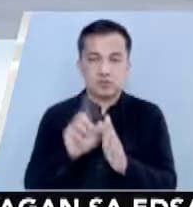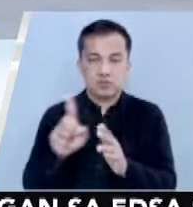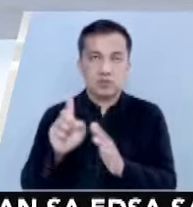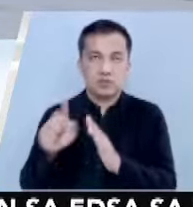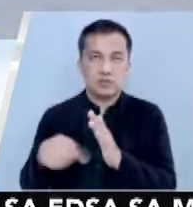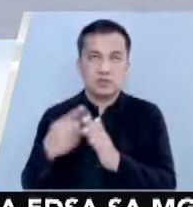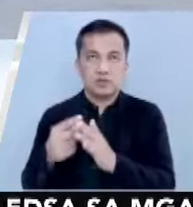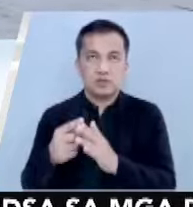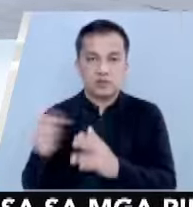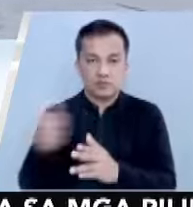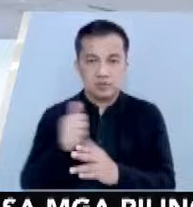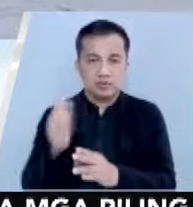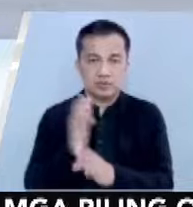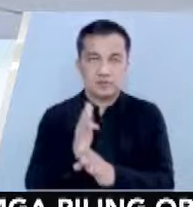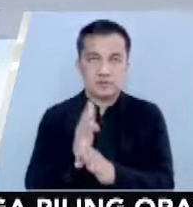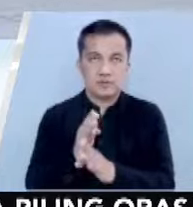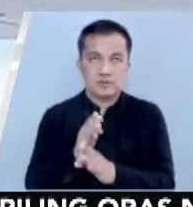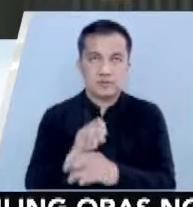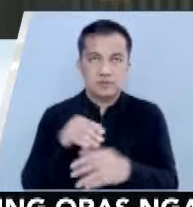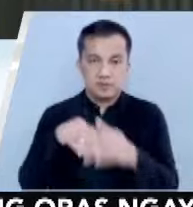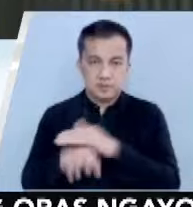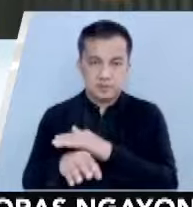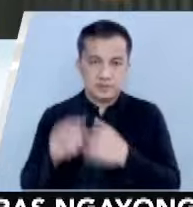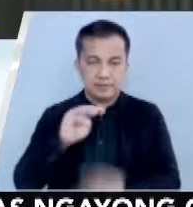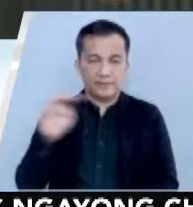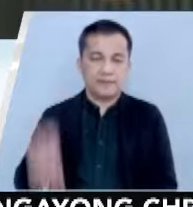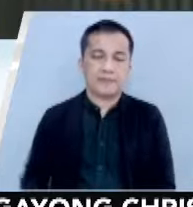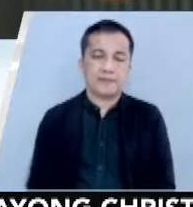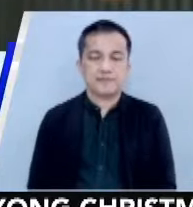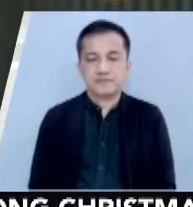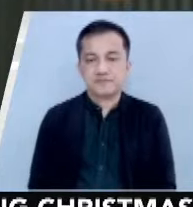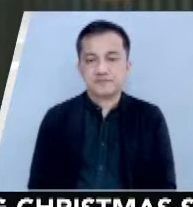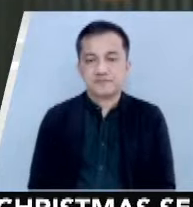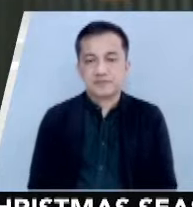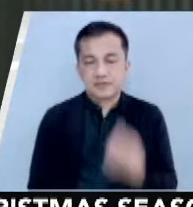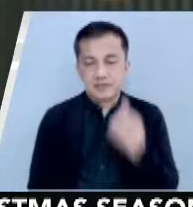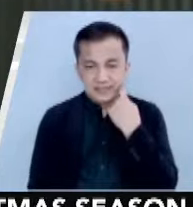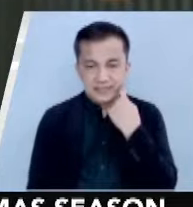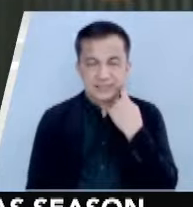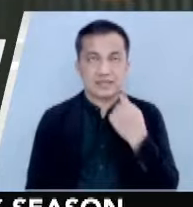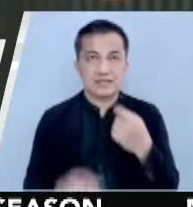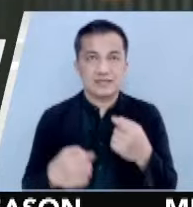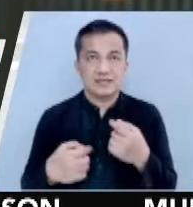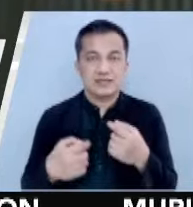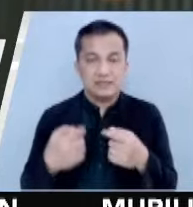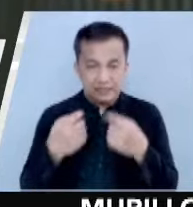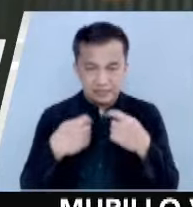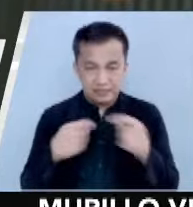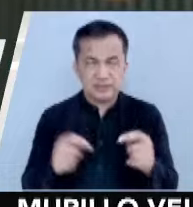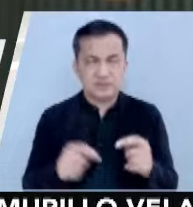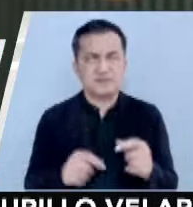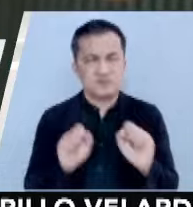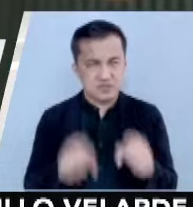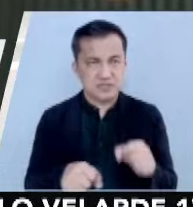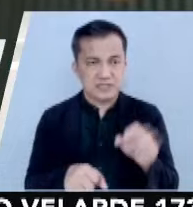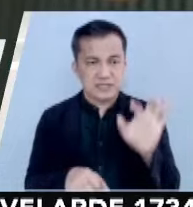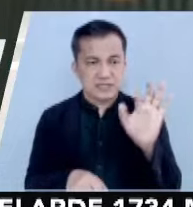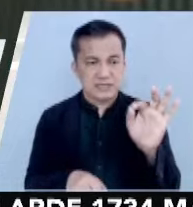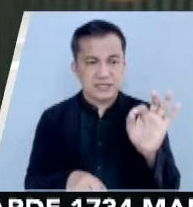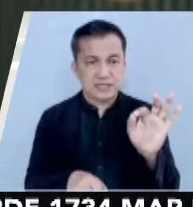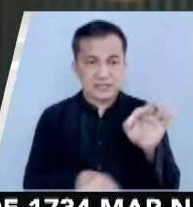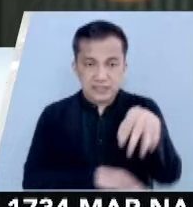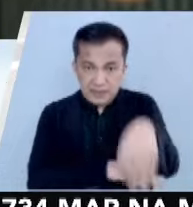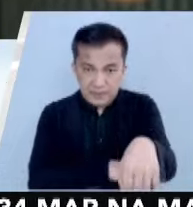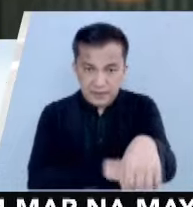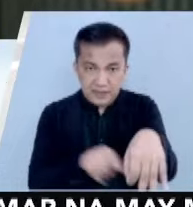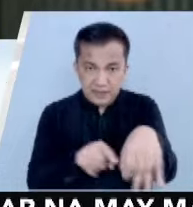kanilang bus na papasok ng Metro Manila. Kanina tinubukan ko lang kung pwedeng from 9 p.m. to